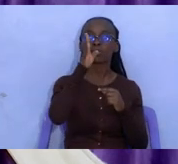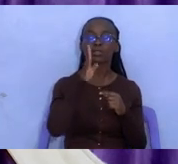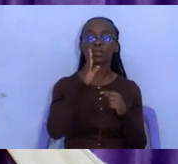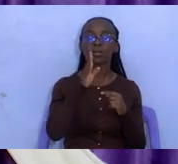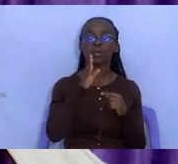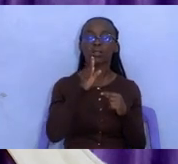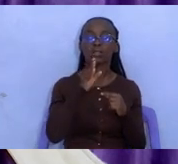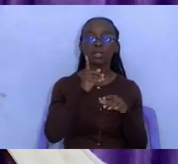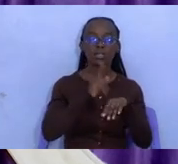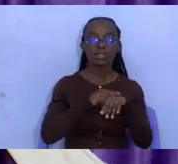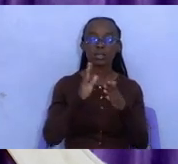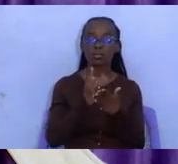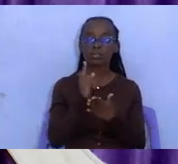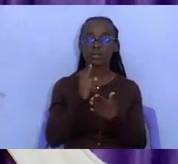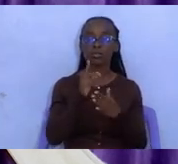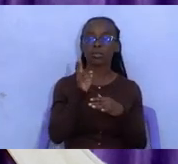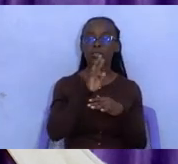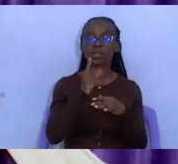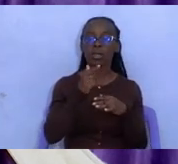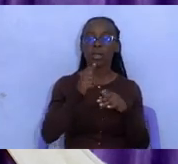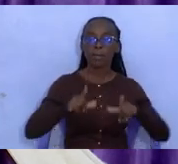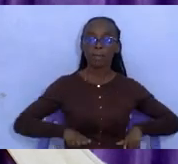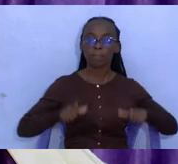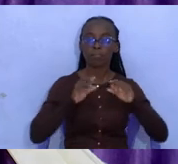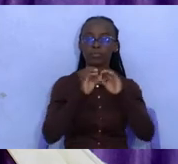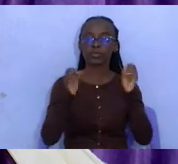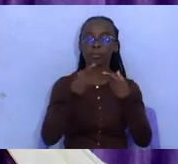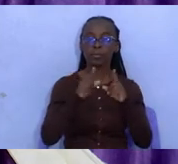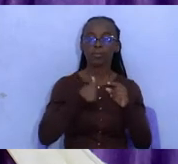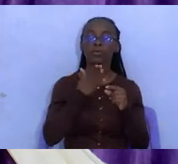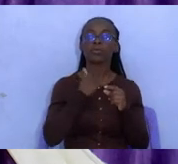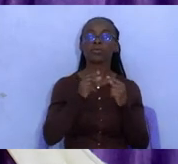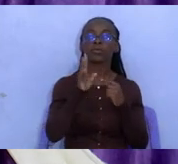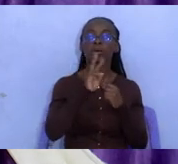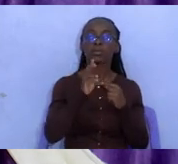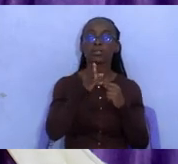Ninaelewa ya kwamba mtu akikuona haishi, lakini this is my request. I want to see you.